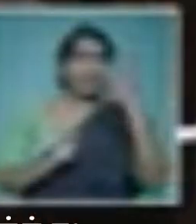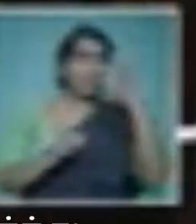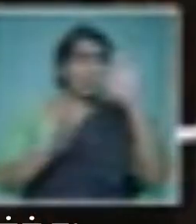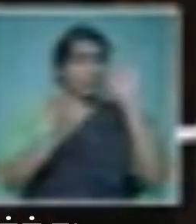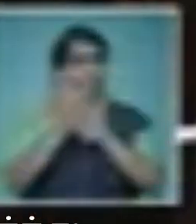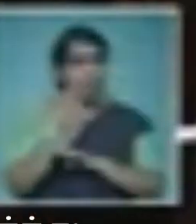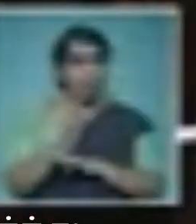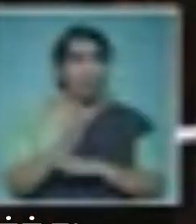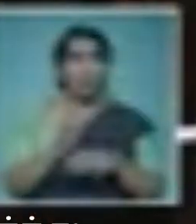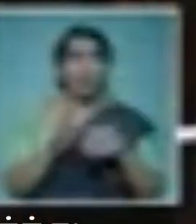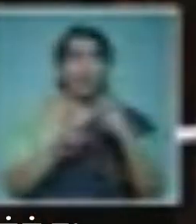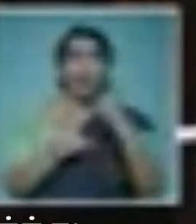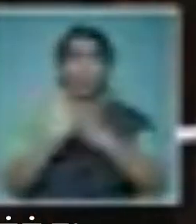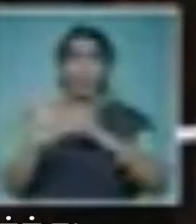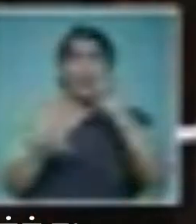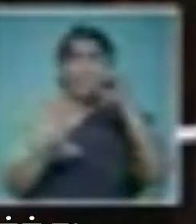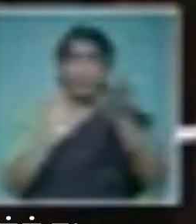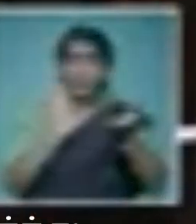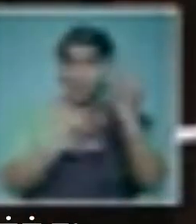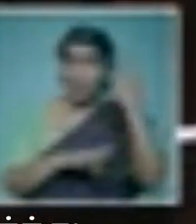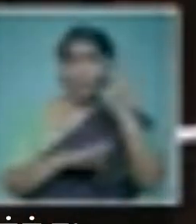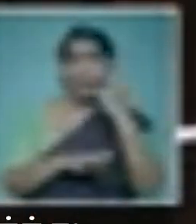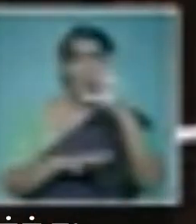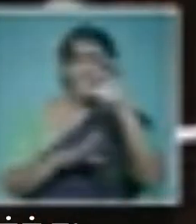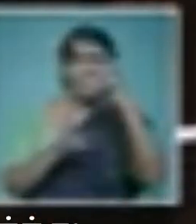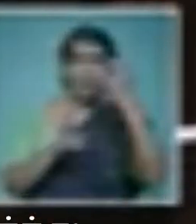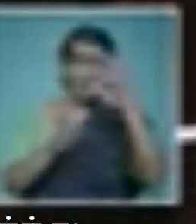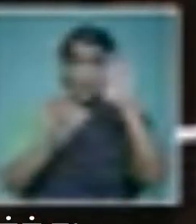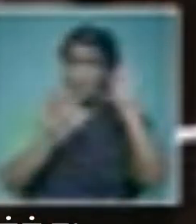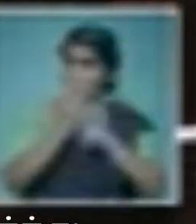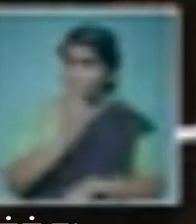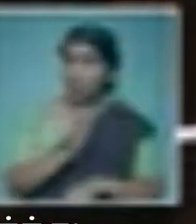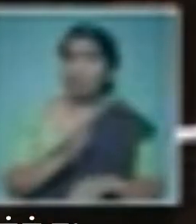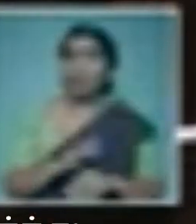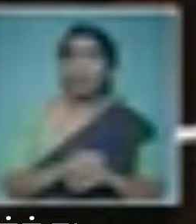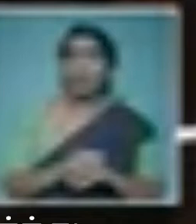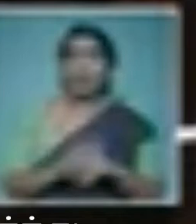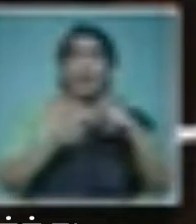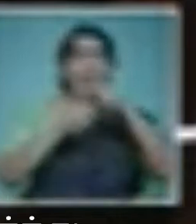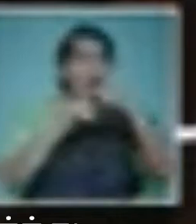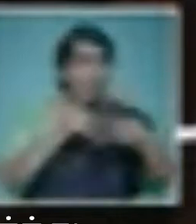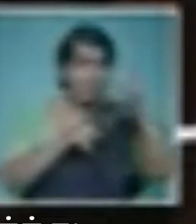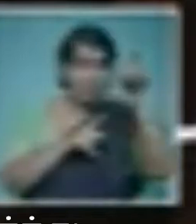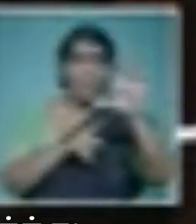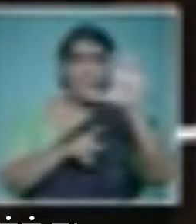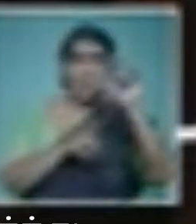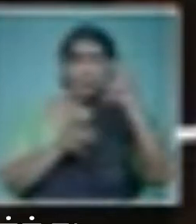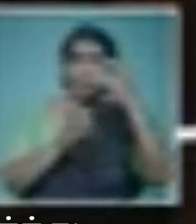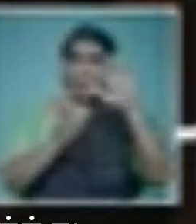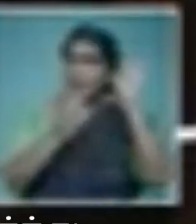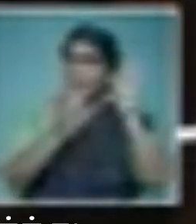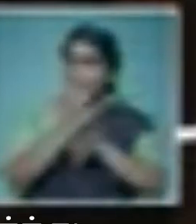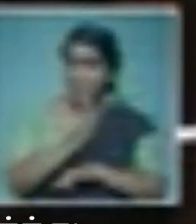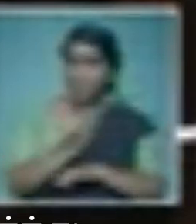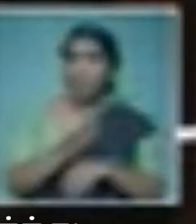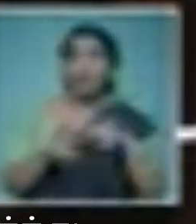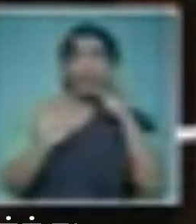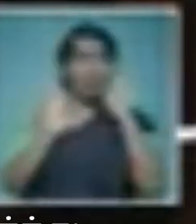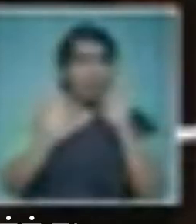කරනවා අවුරුදු 100ට වැඩි මිනිස්සයාගේ රුපියල් 5000 2500ක් අඩු කරනවා ඩිසේබල්ඩ් එක්කෙනාගේ 5000 2500ක් අඩු කරනවා